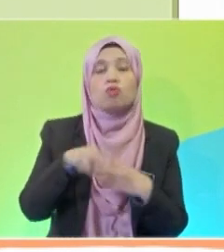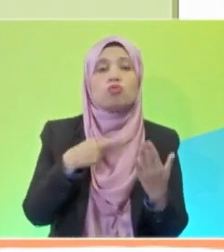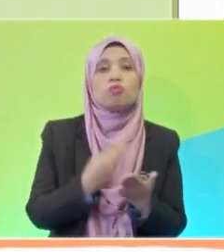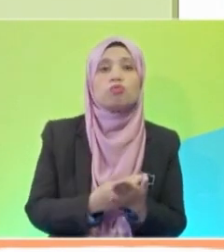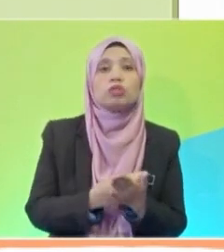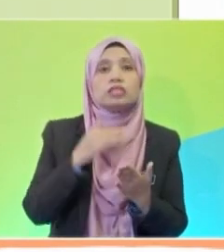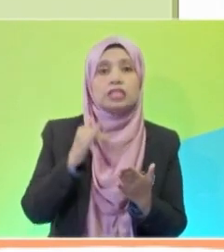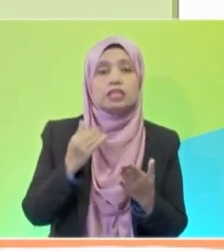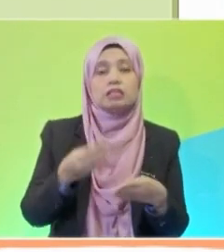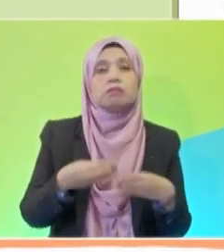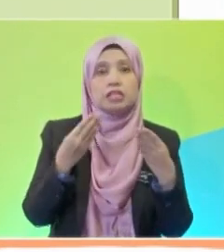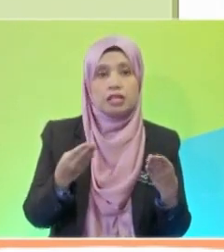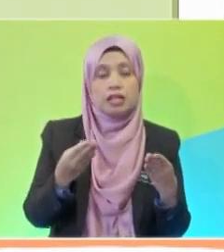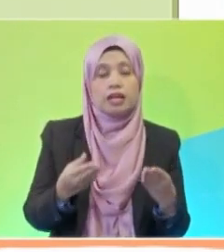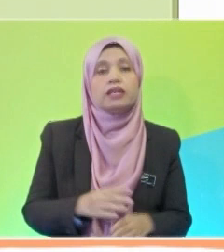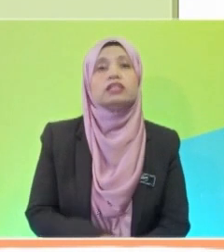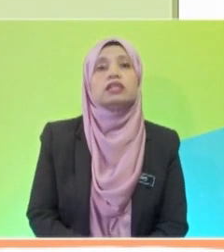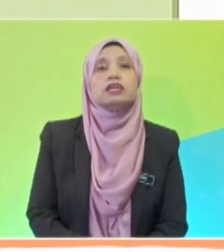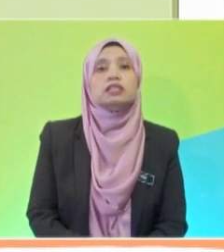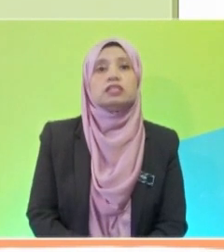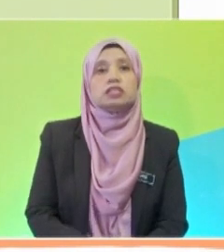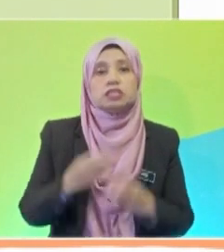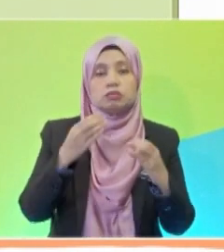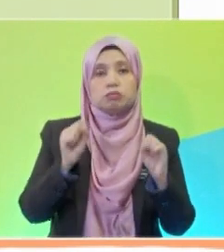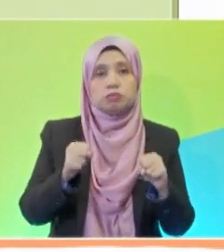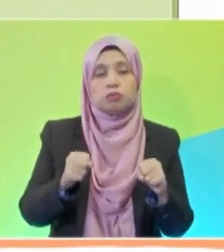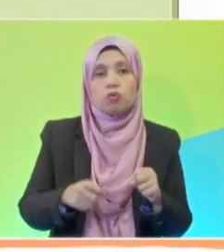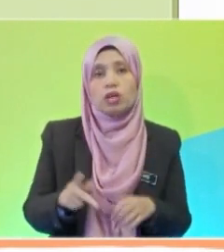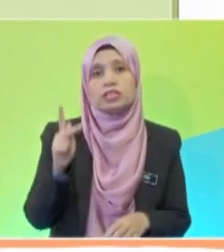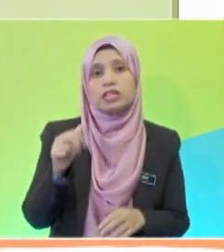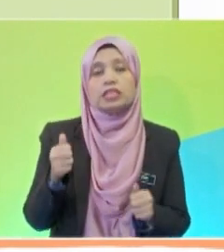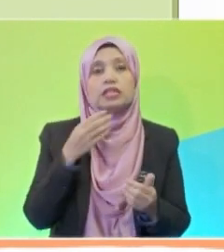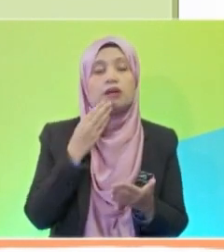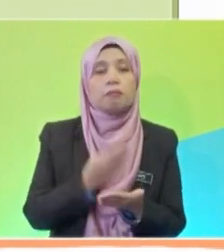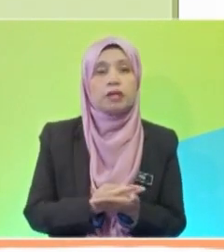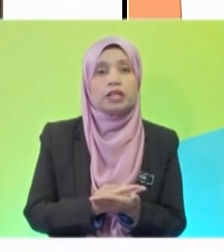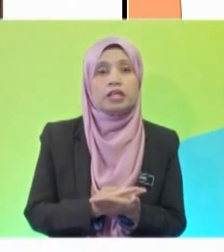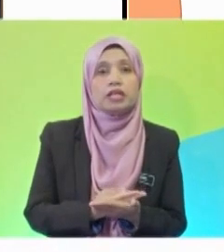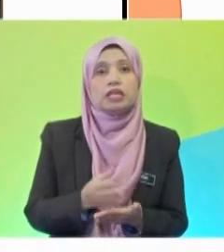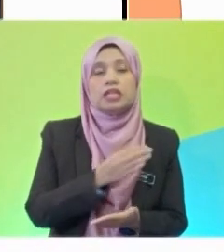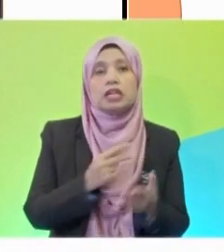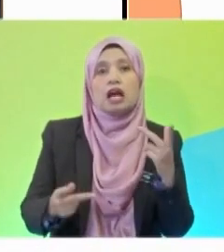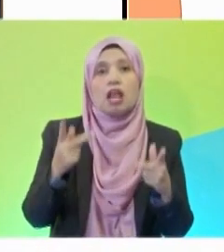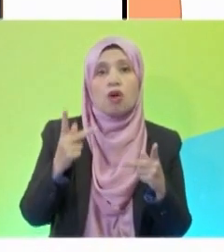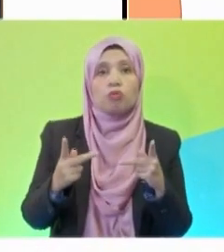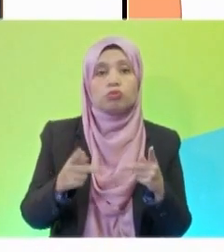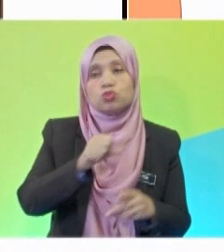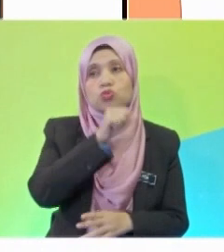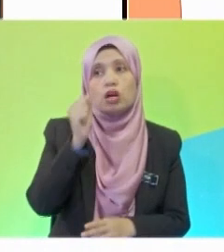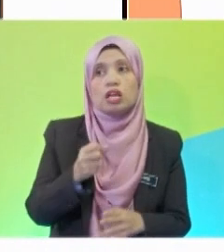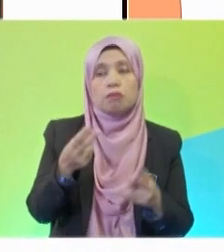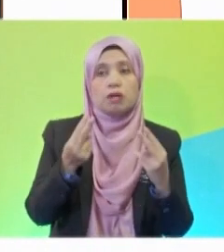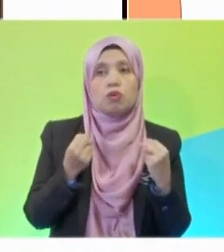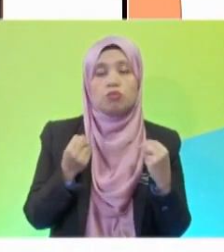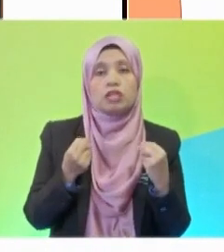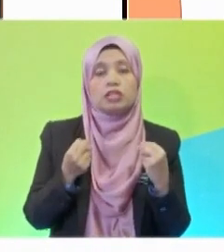yakin awak dah kuasai dah dengan baik. Cikgu yakin awak dah kuasai. Ini adalah kaedah margin caruman. Dan sekiranya soalan mengehendaki awak